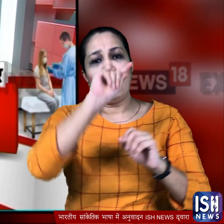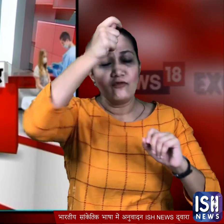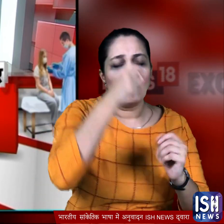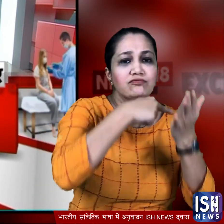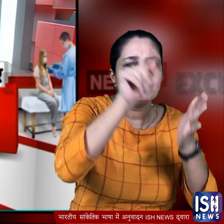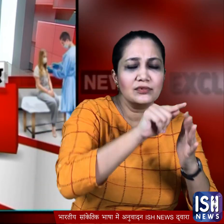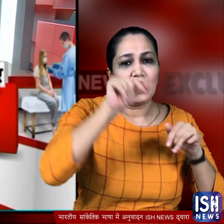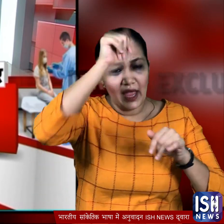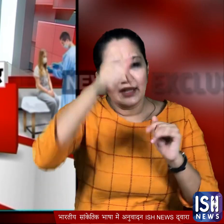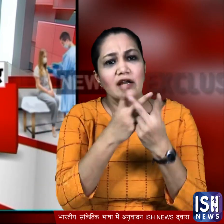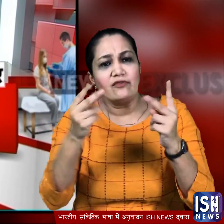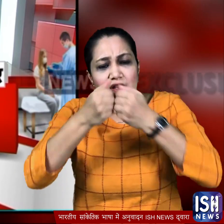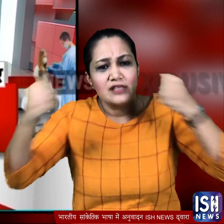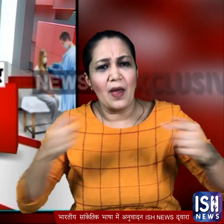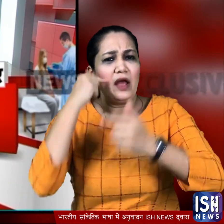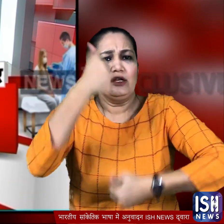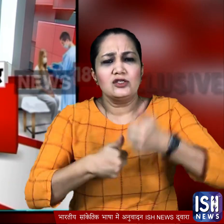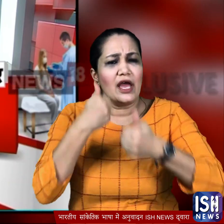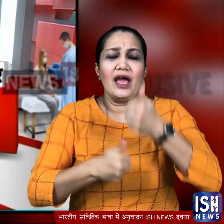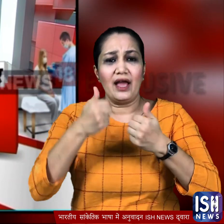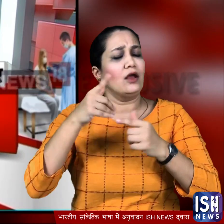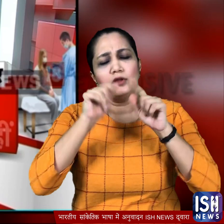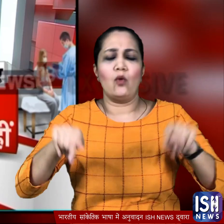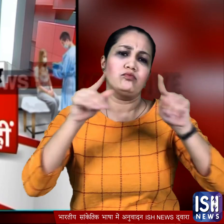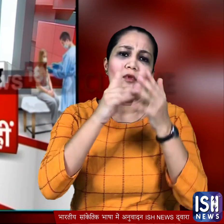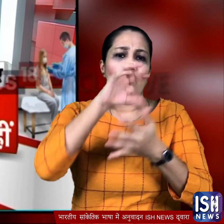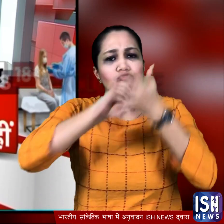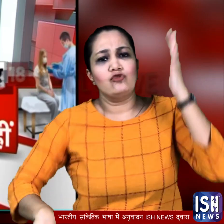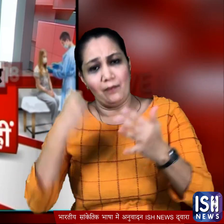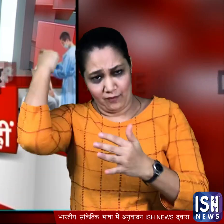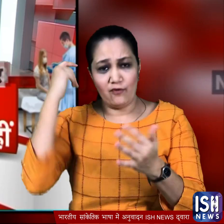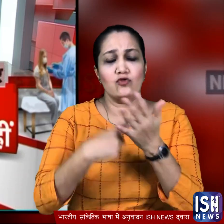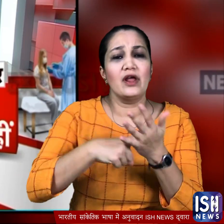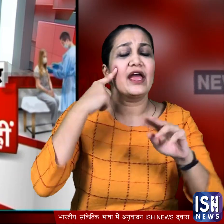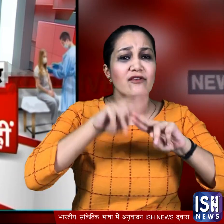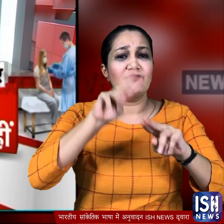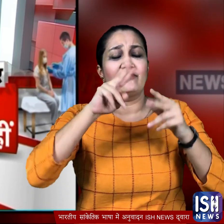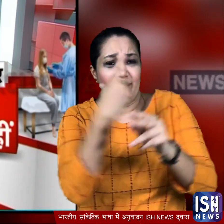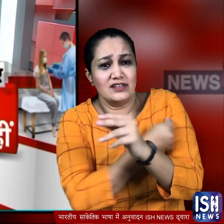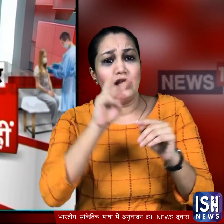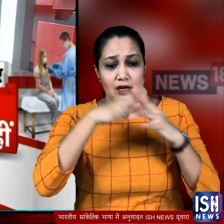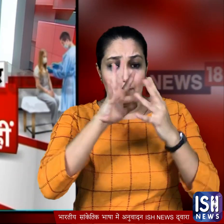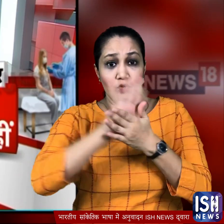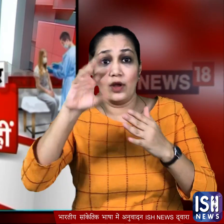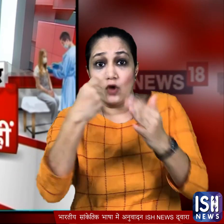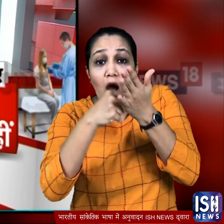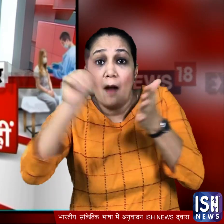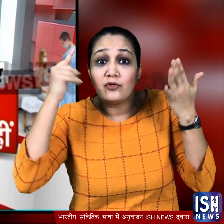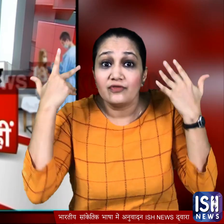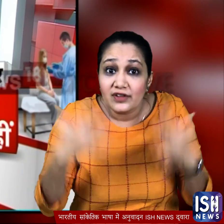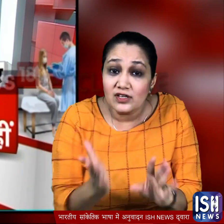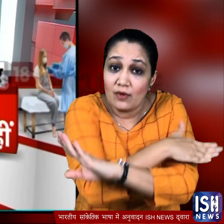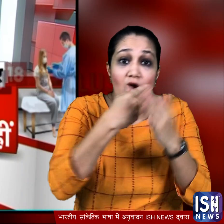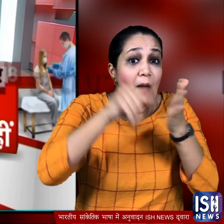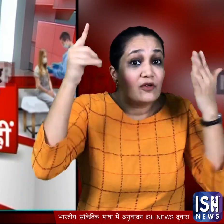के भारत में अलग से ट्रायल की शर्त हटा दी है। जिसका मतलब यह हुआ कि अगर किसी विदेशी वैक्सीन को WHO से इस्तेमाल की मंजूरी मिल चुकी